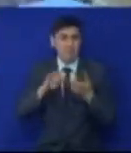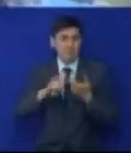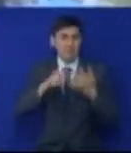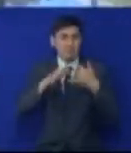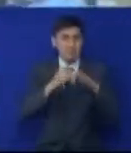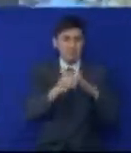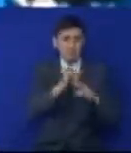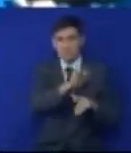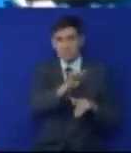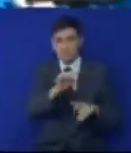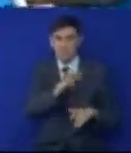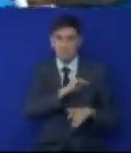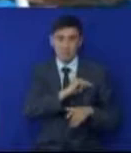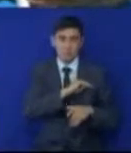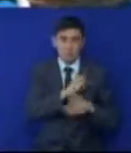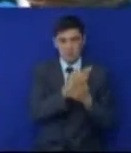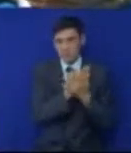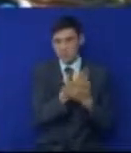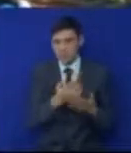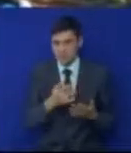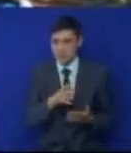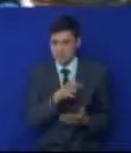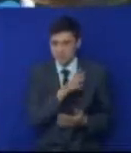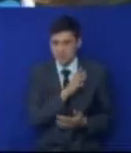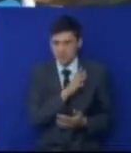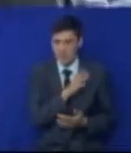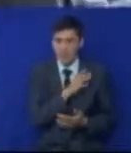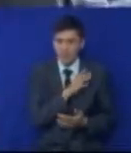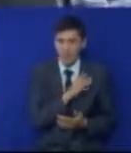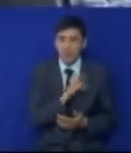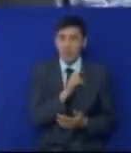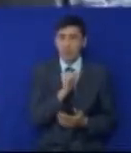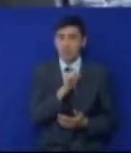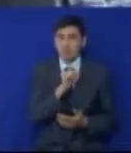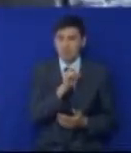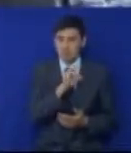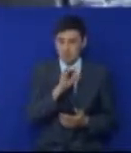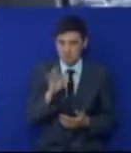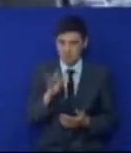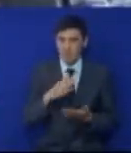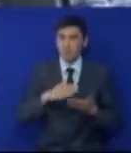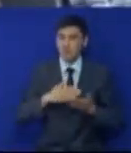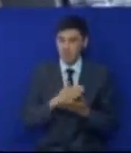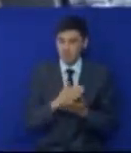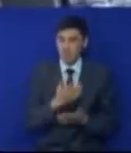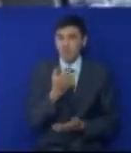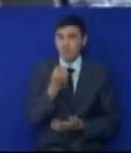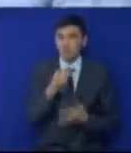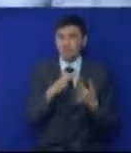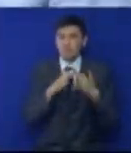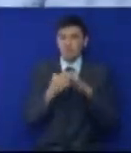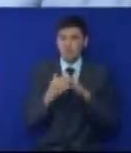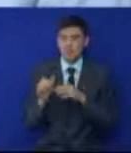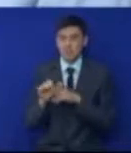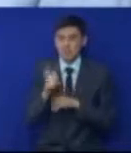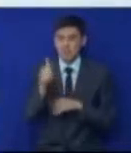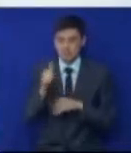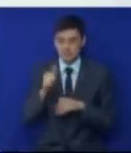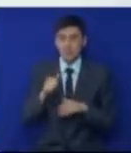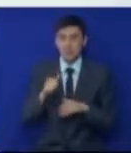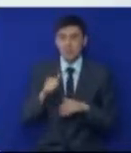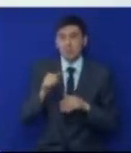түрлі қызметтер атқарған. Қазақ СССР жоғары кеңесінің депутаты, ауыл шаруашылық министрінің бірінші орынбасары